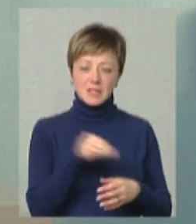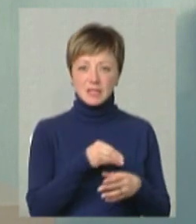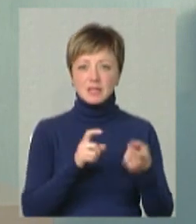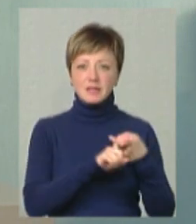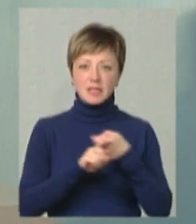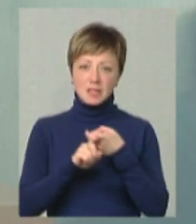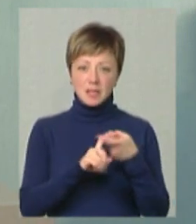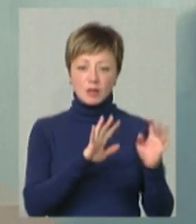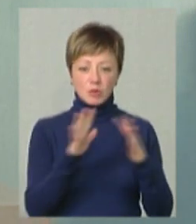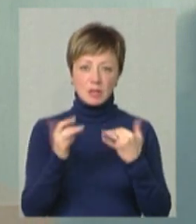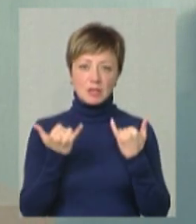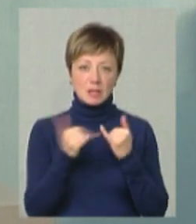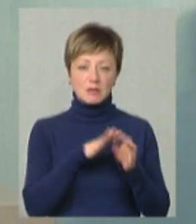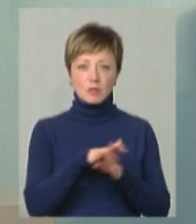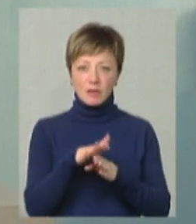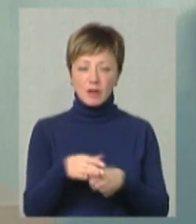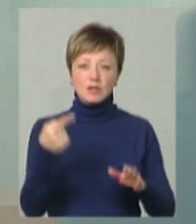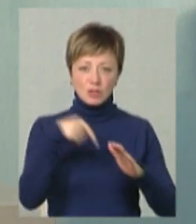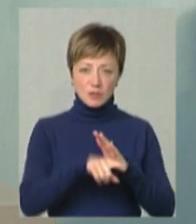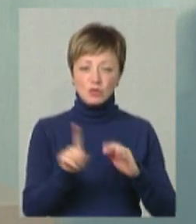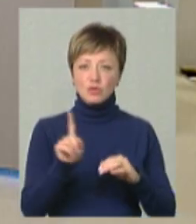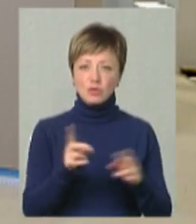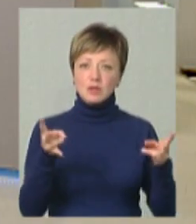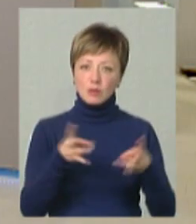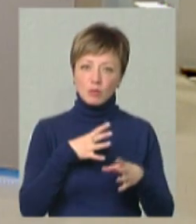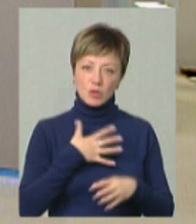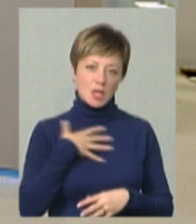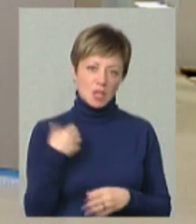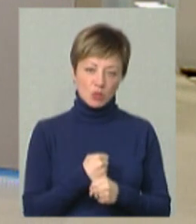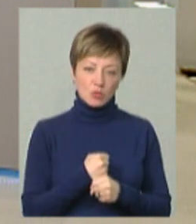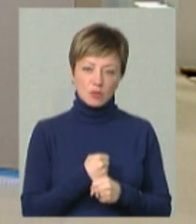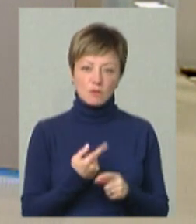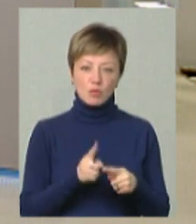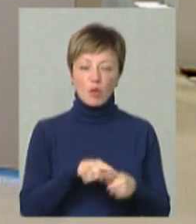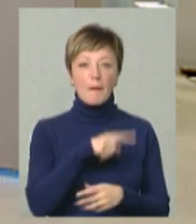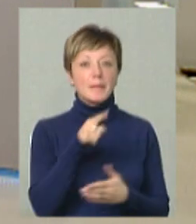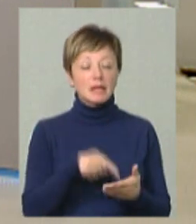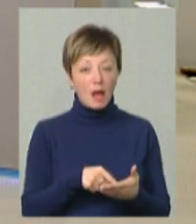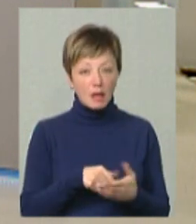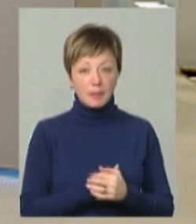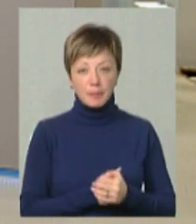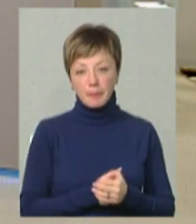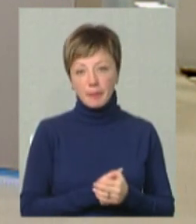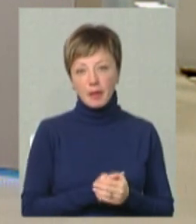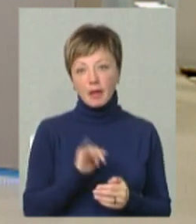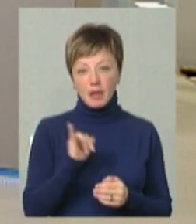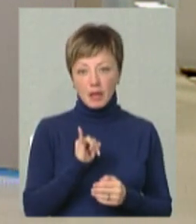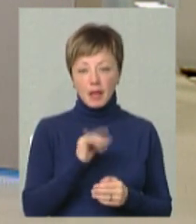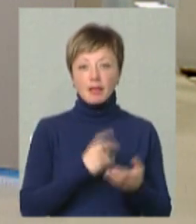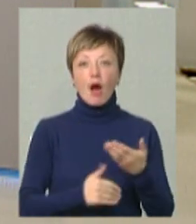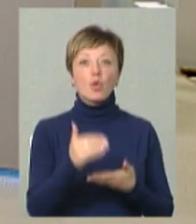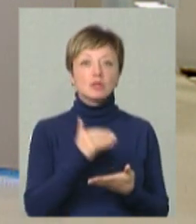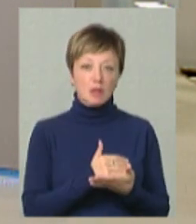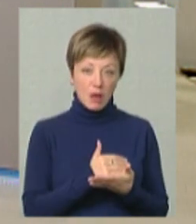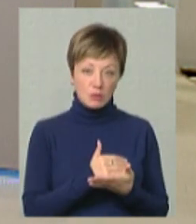які зараз відбуваються, вони свідчать про те, що треба бути рішучими у цьому питанні. Ну і